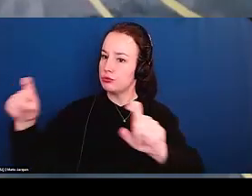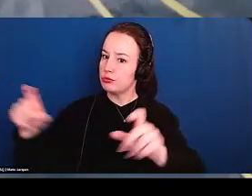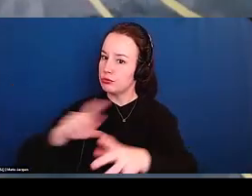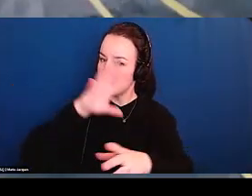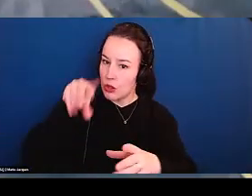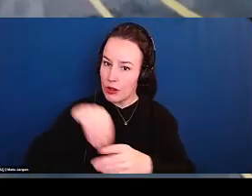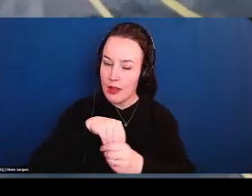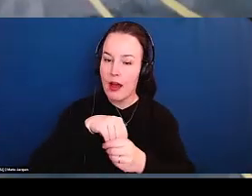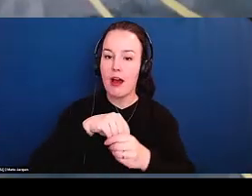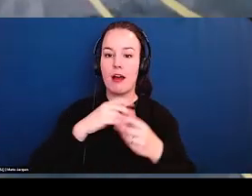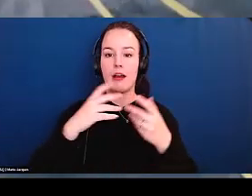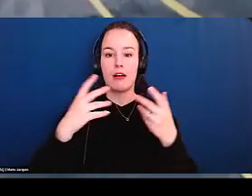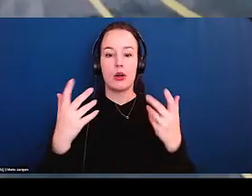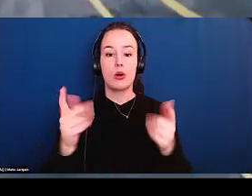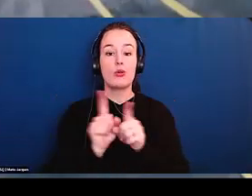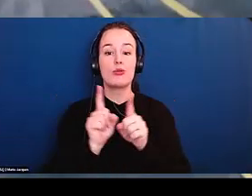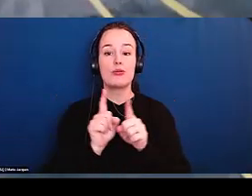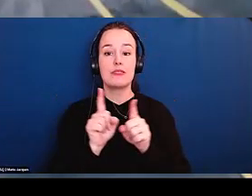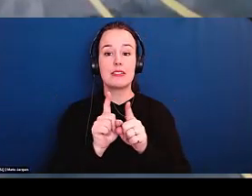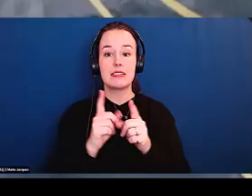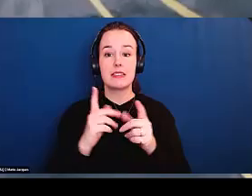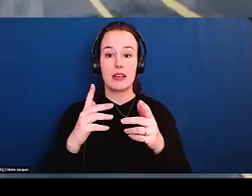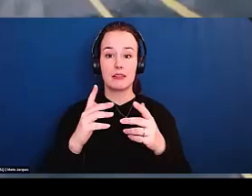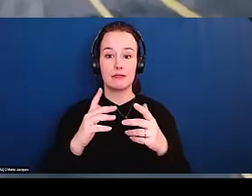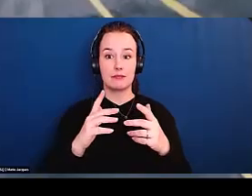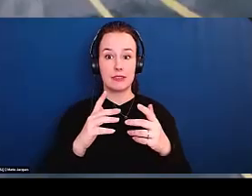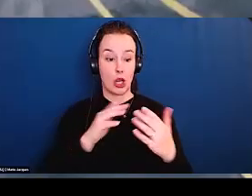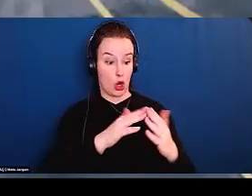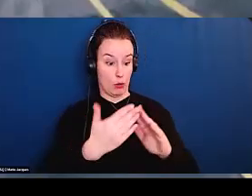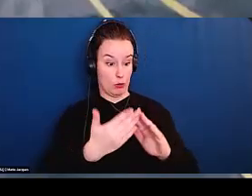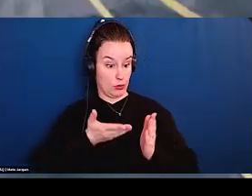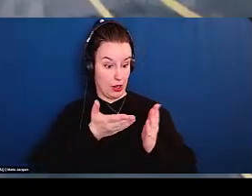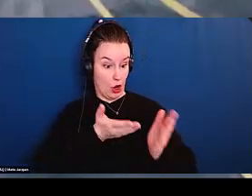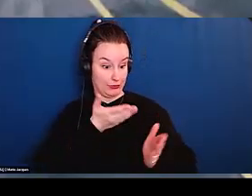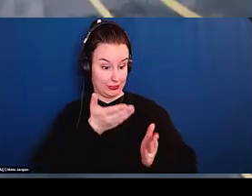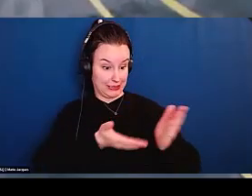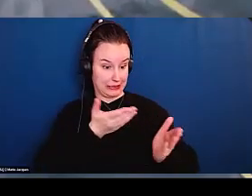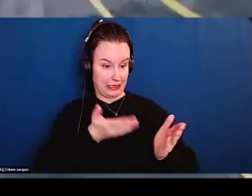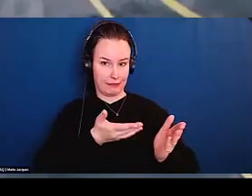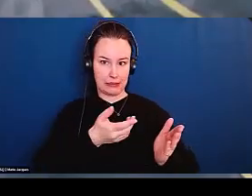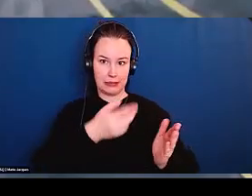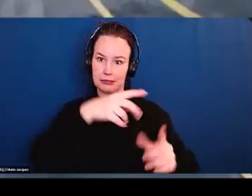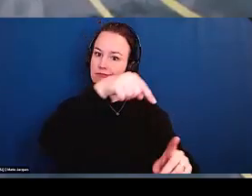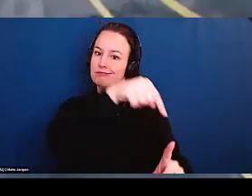prendre en compte, bien sûr, la perspective des communautés que nous voulons servir.